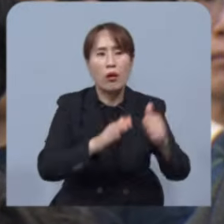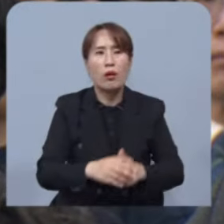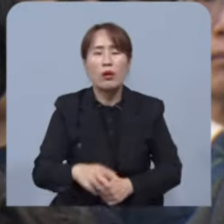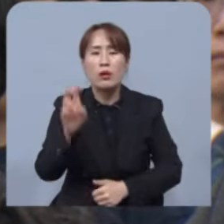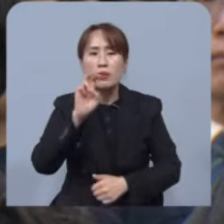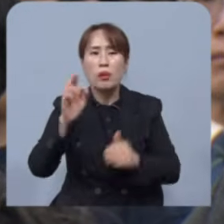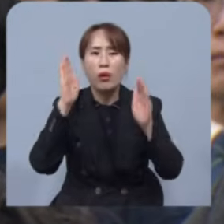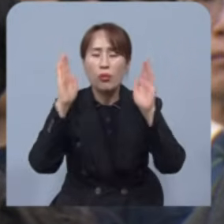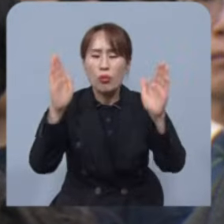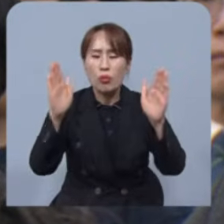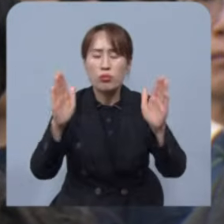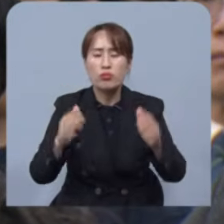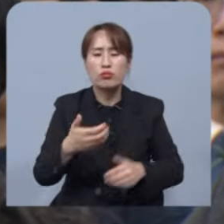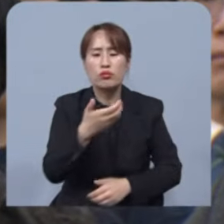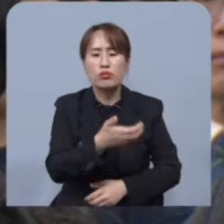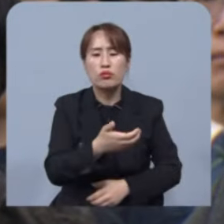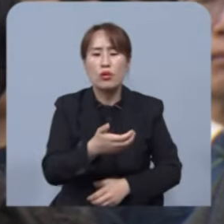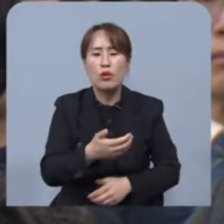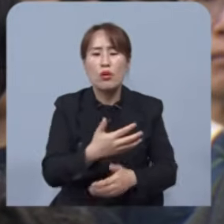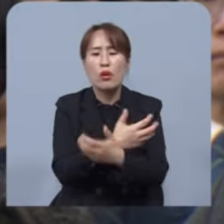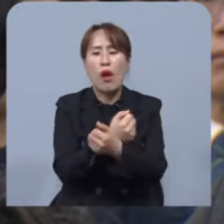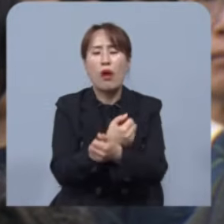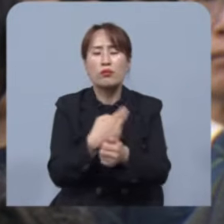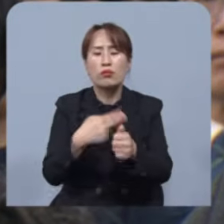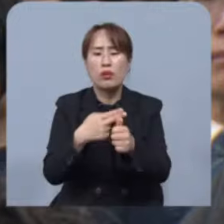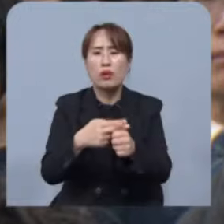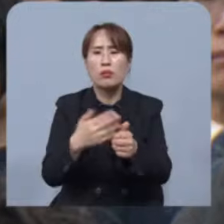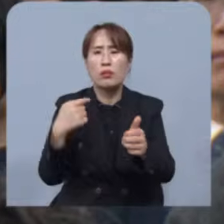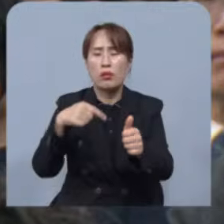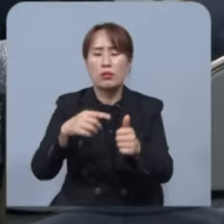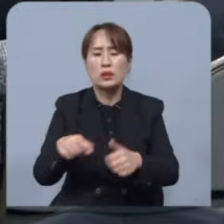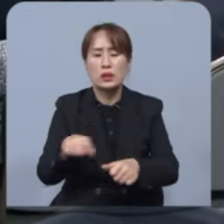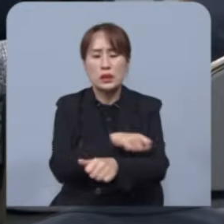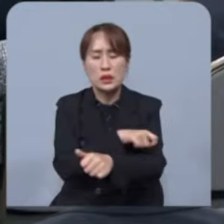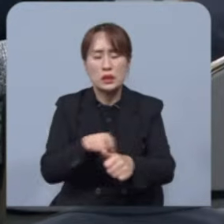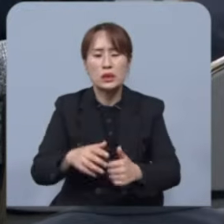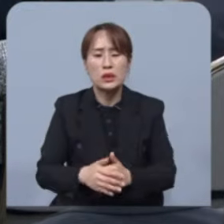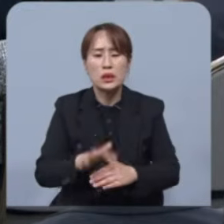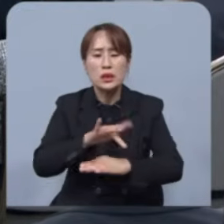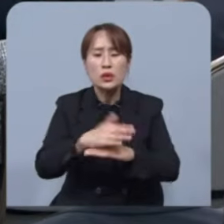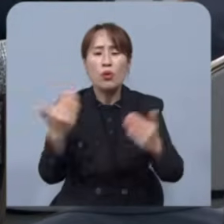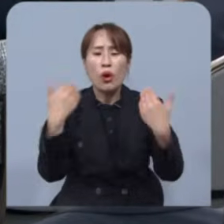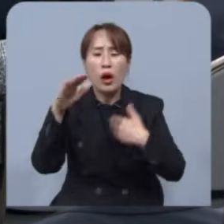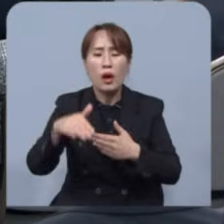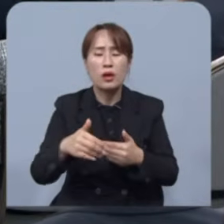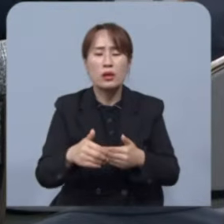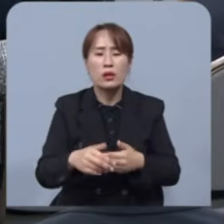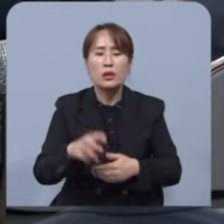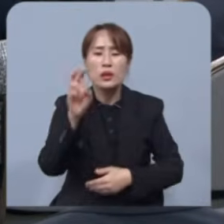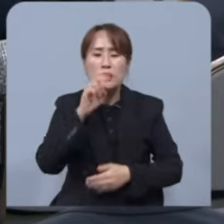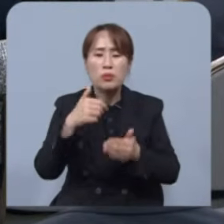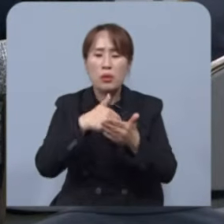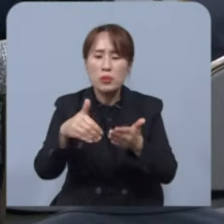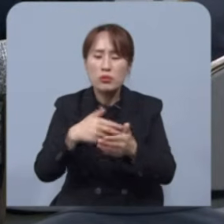음악 수업마저 순회 수업으로 바뀌게 되었습니다. 특히 시골 학교에서는 음악 미술 선생님은 단순한 한 과목을